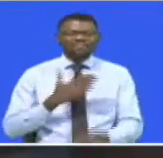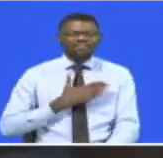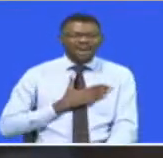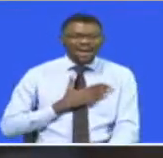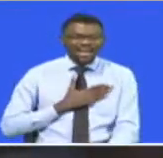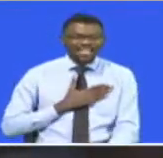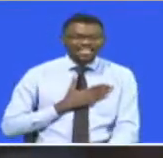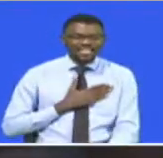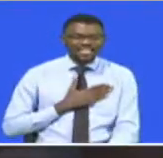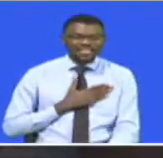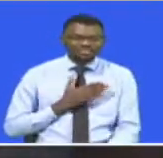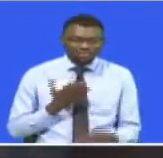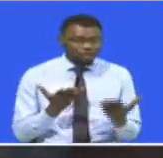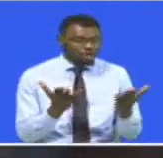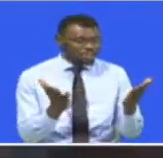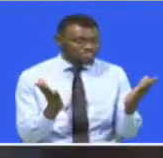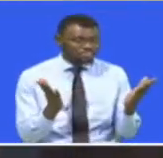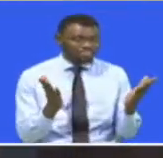yangu